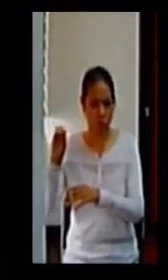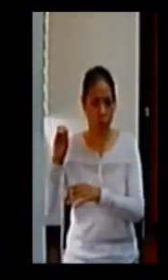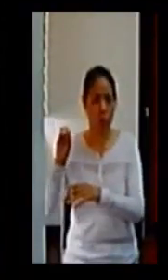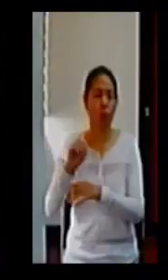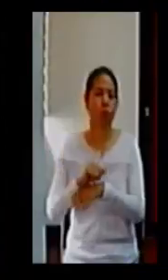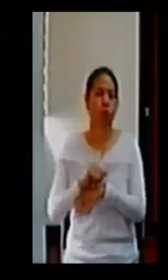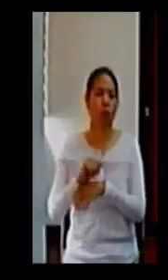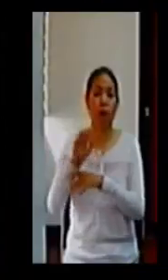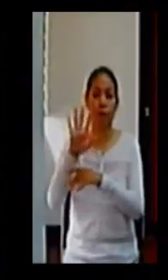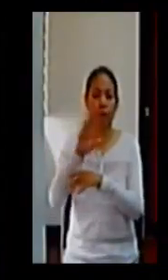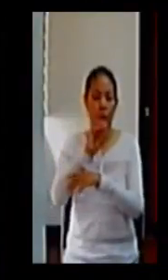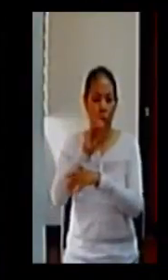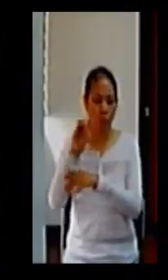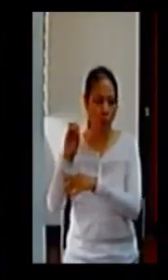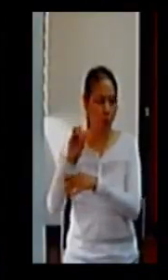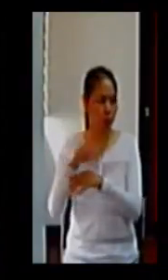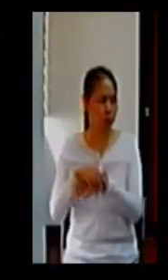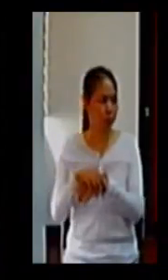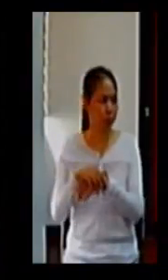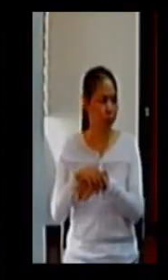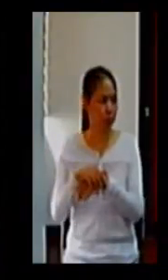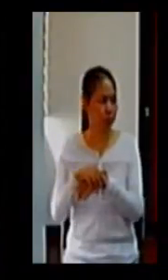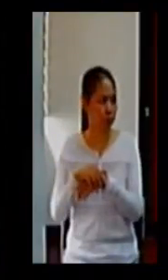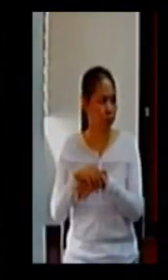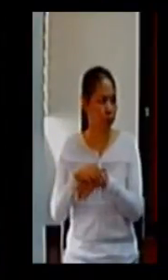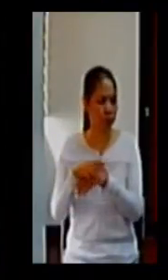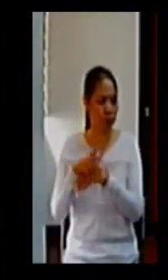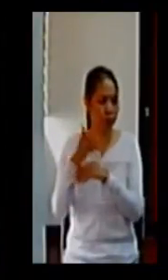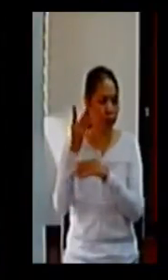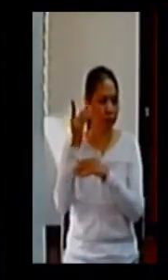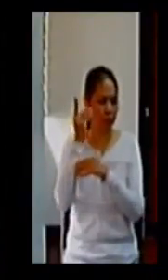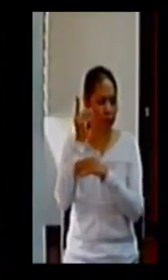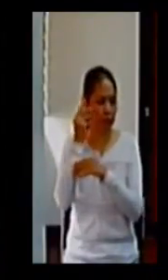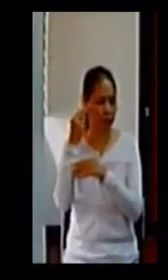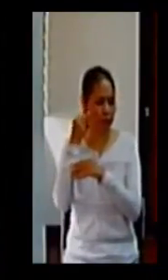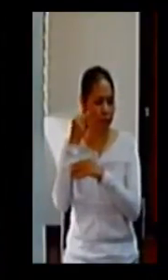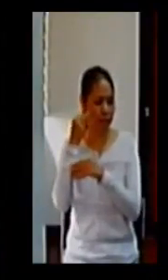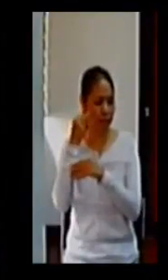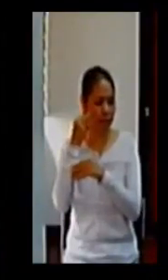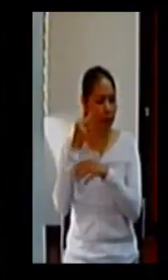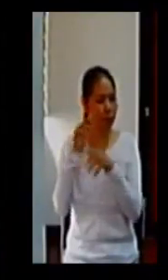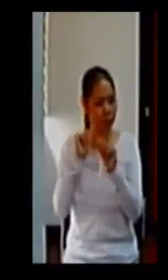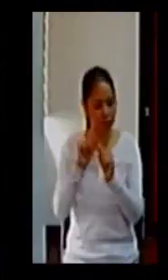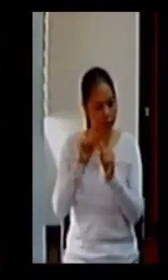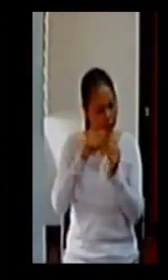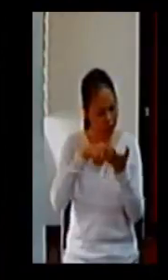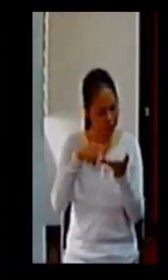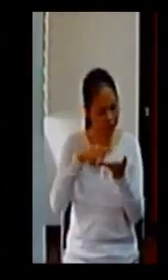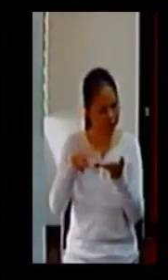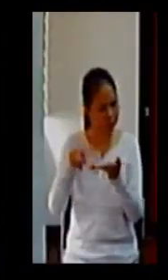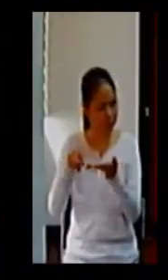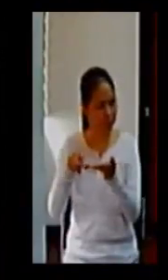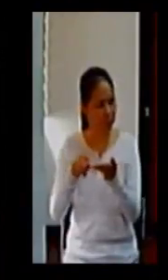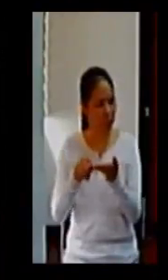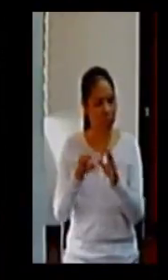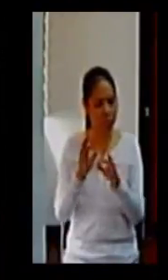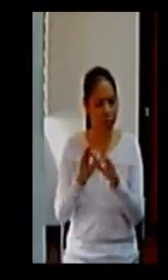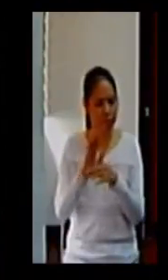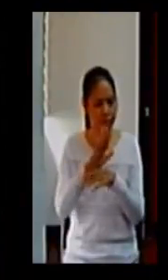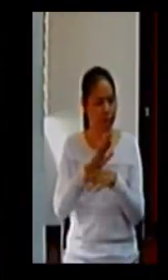Salamat. Ginang Dalia Naliu, maaari mo bang suriin itong tatlong pahinang dokumento?